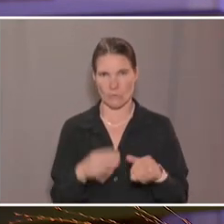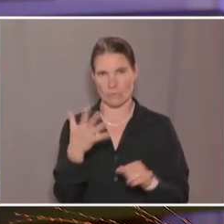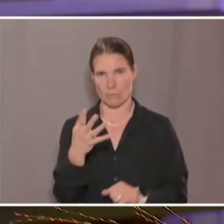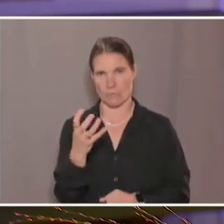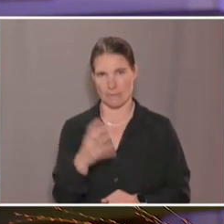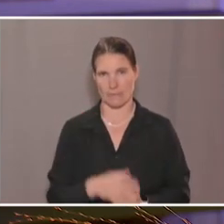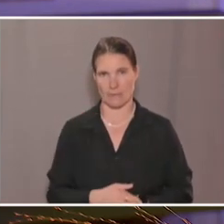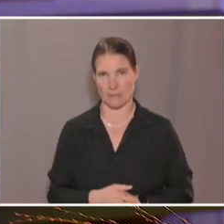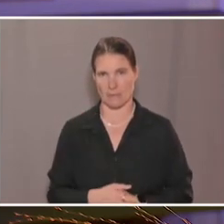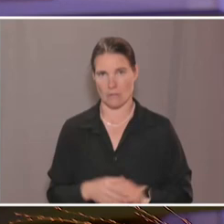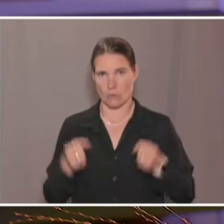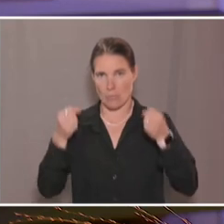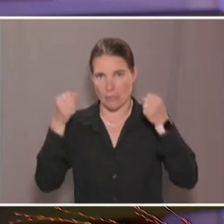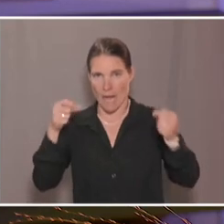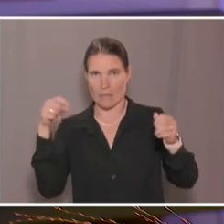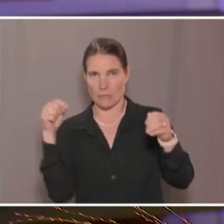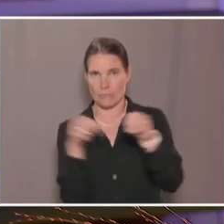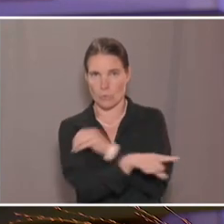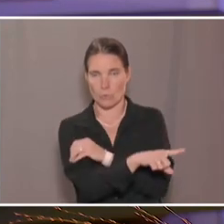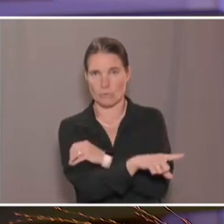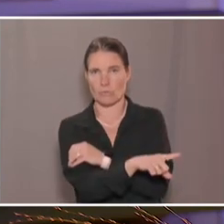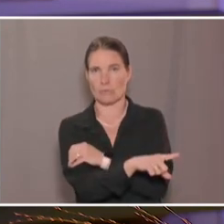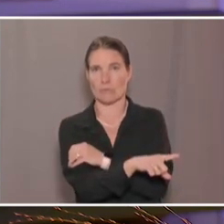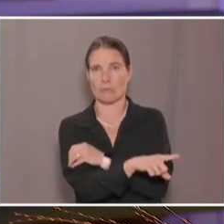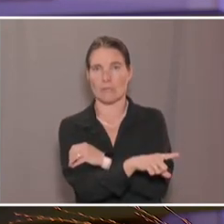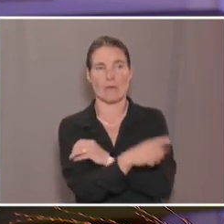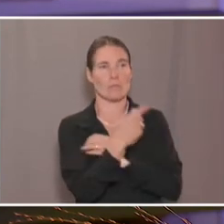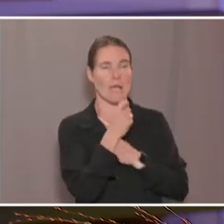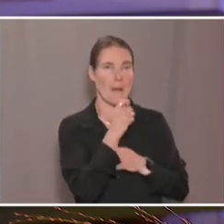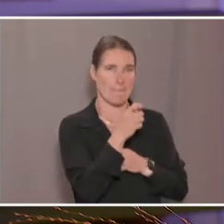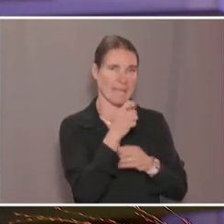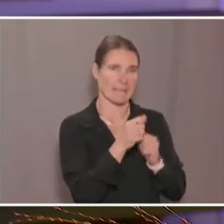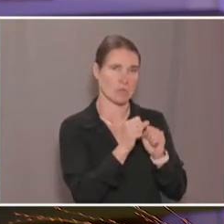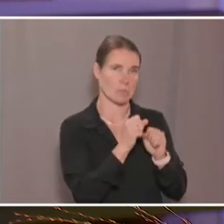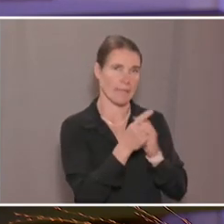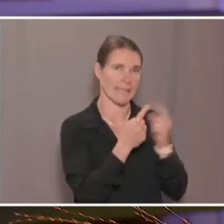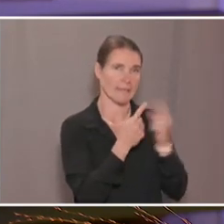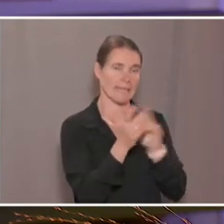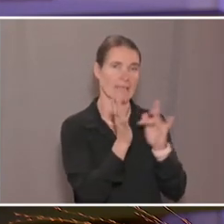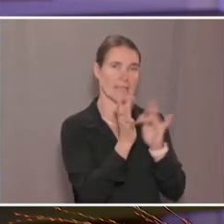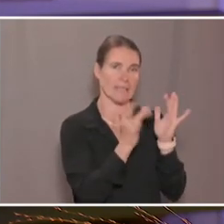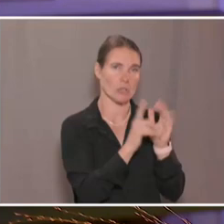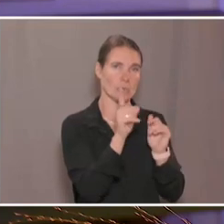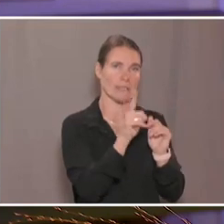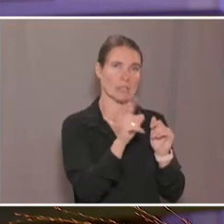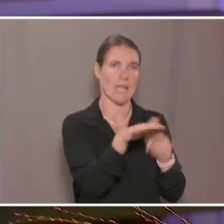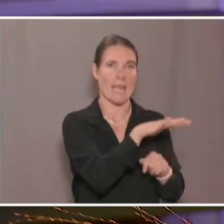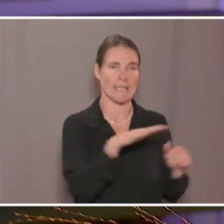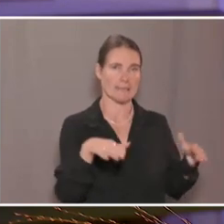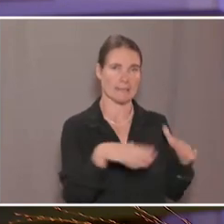1945 aus Prag geflohen, wurde er zunächst Pressesprecher der evangelisch-lutherischen Landeskirche